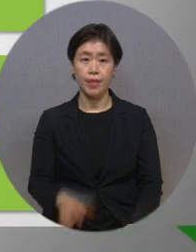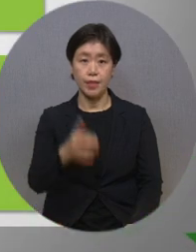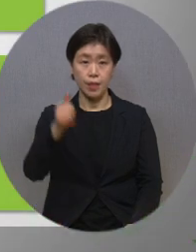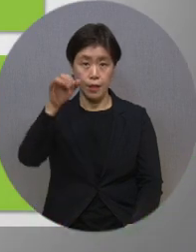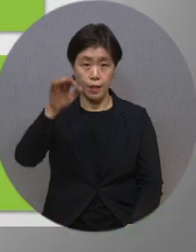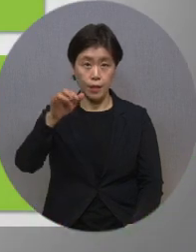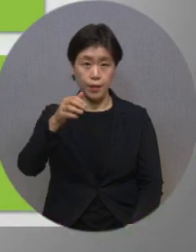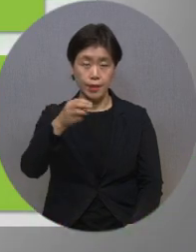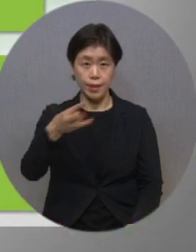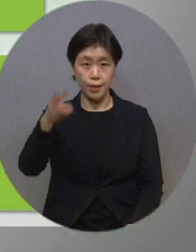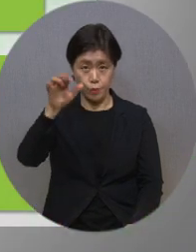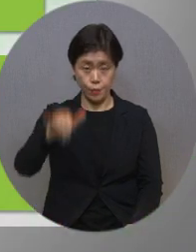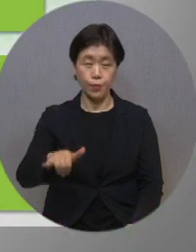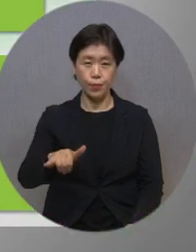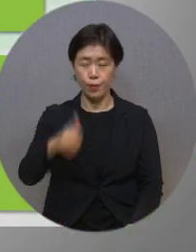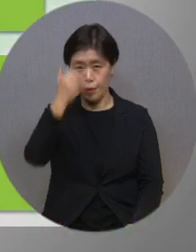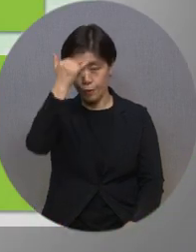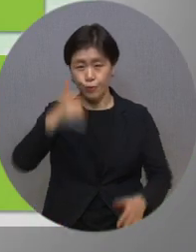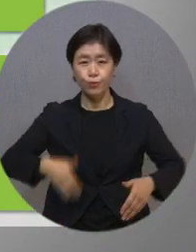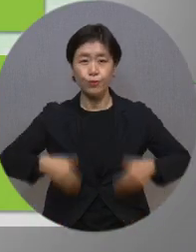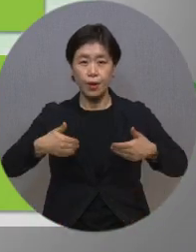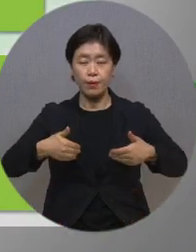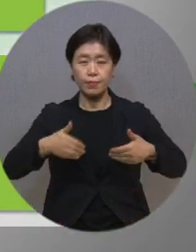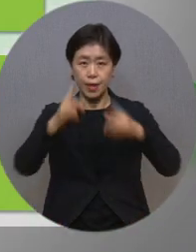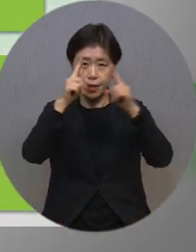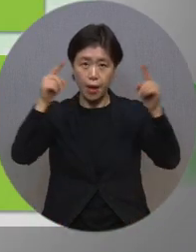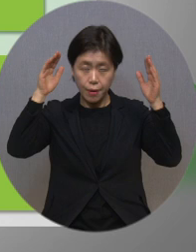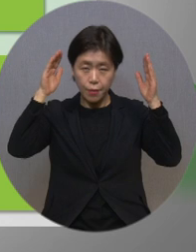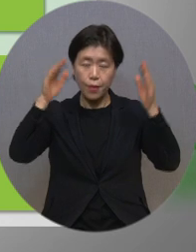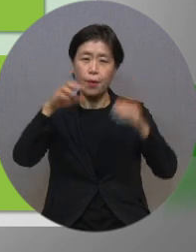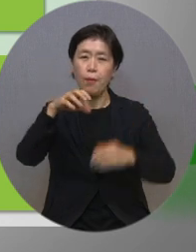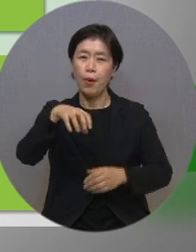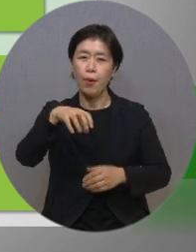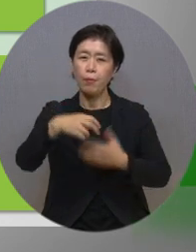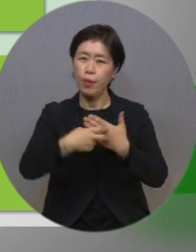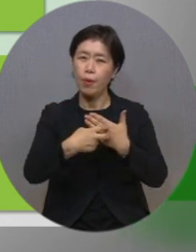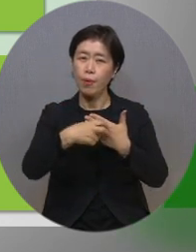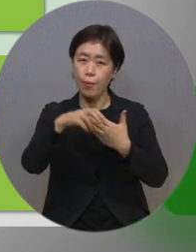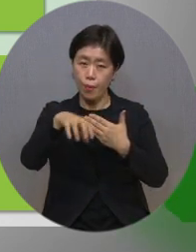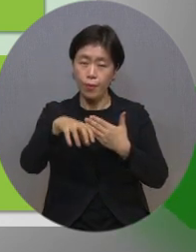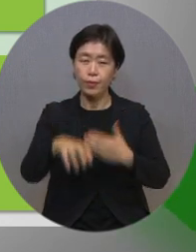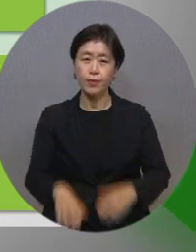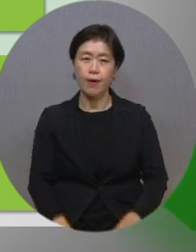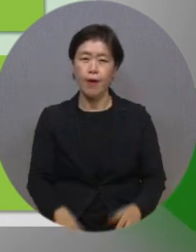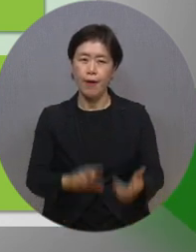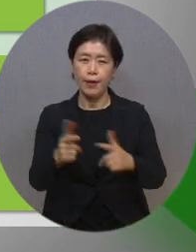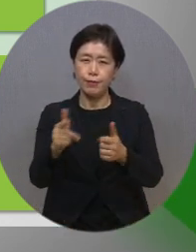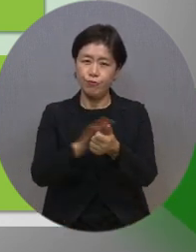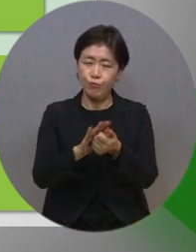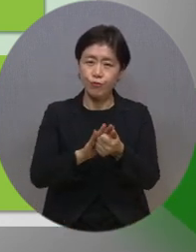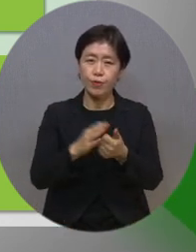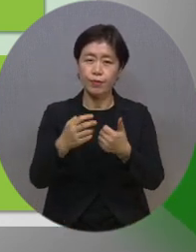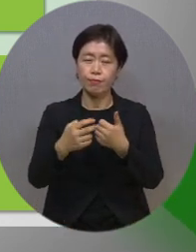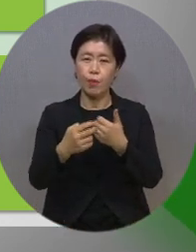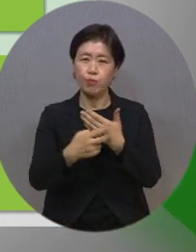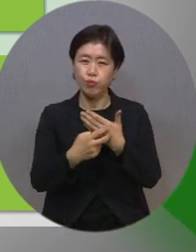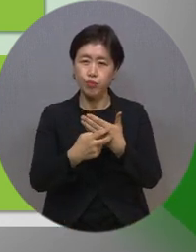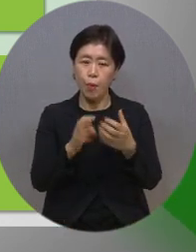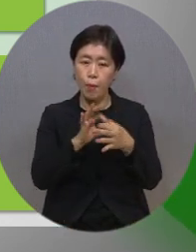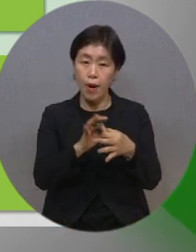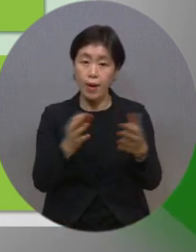세종 충남대학교 병원에서 기타 보건 의료 서비스 종사원을 모집합니다. 접수 마감일은